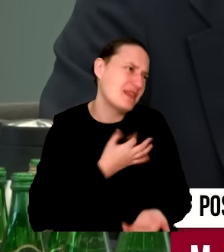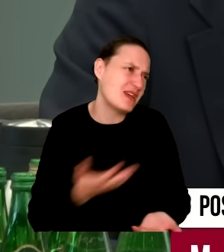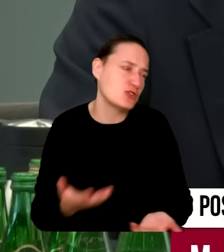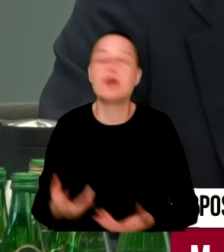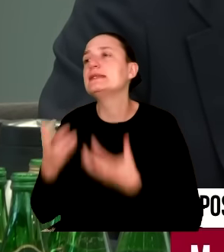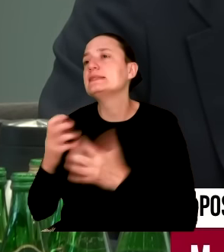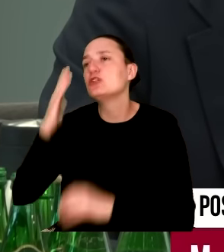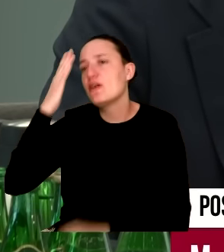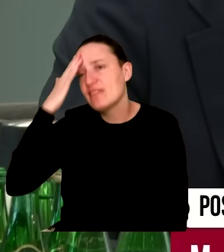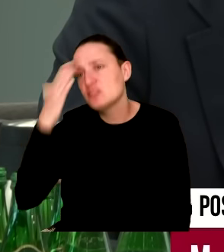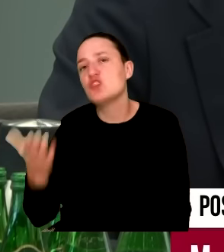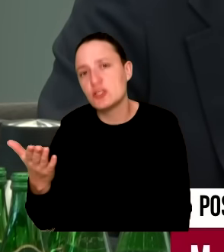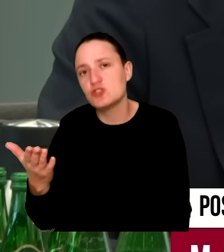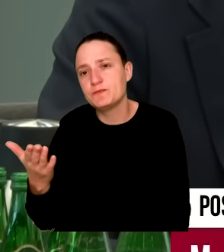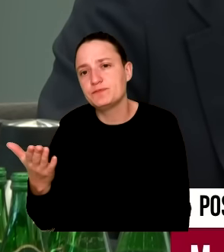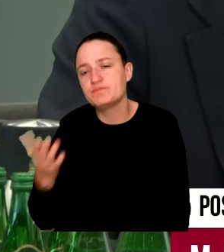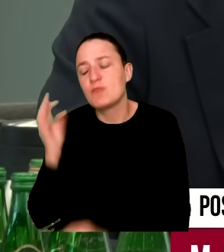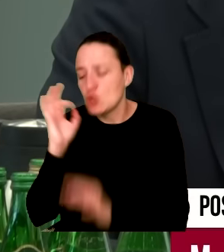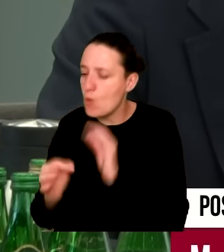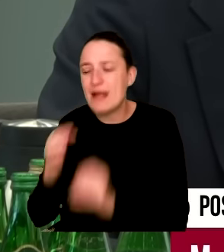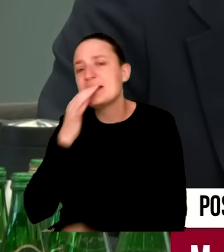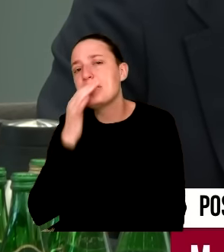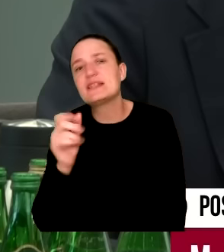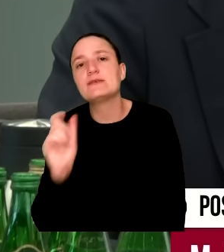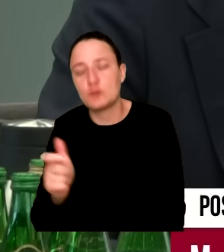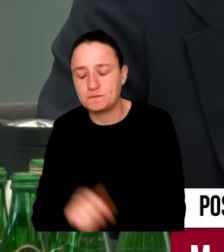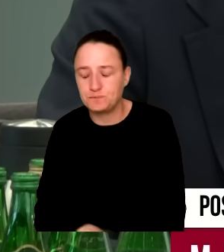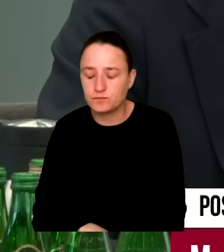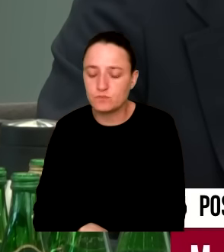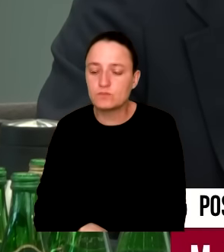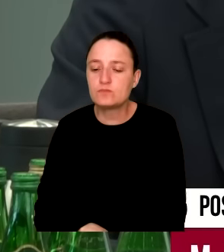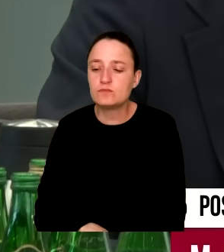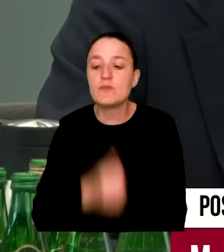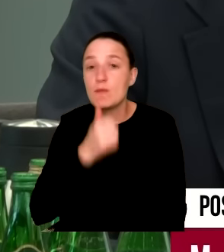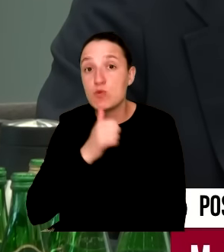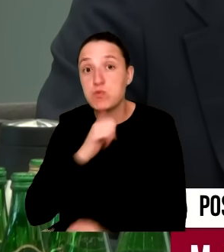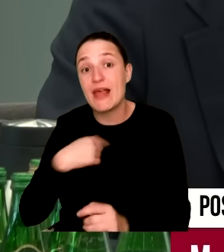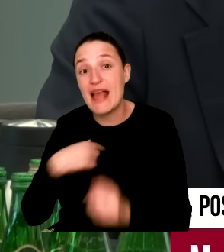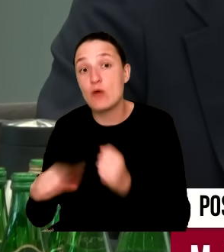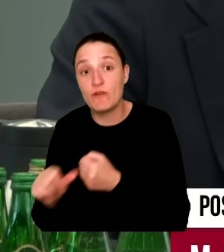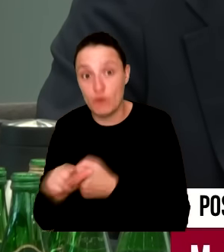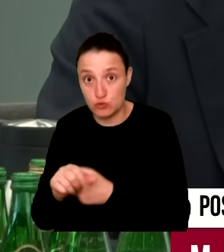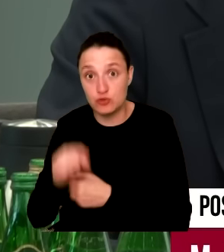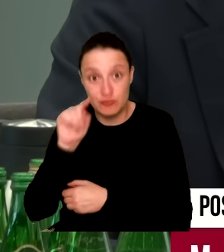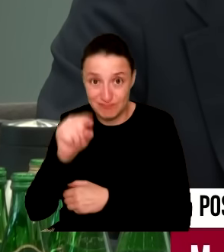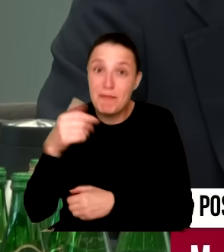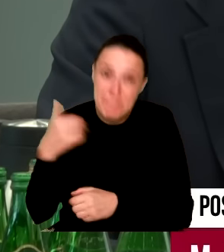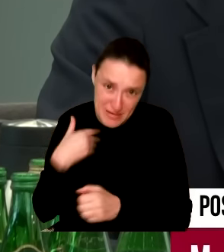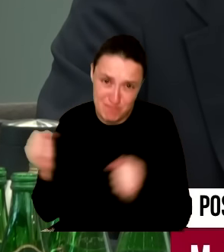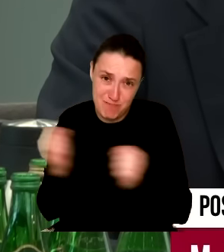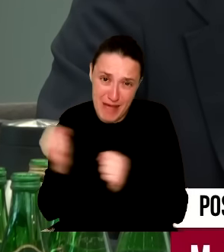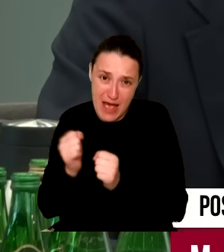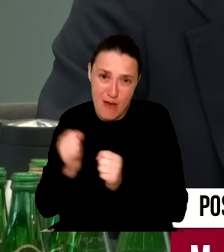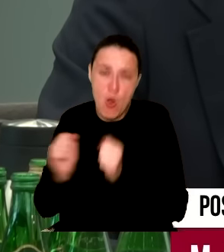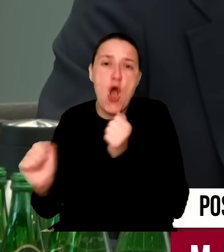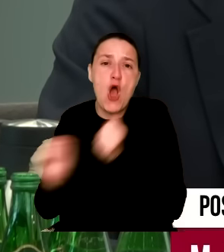tym jednak mimo wszystko moje precyzyjne pytanie polega na tym że próbuję udowodnić że jednak mimo wszystko była obawa o to że